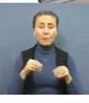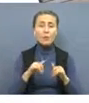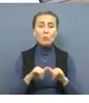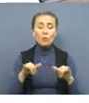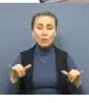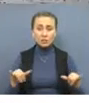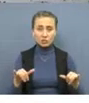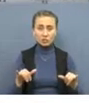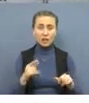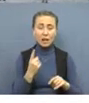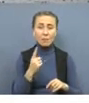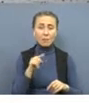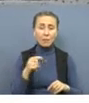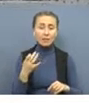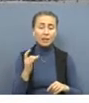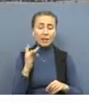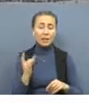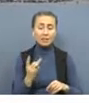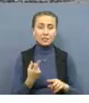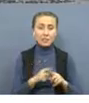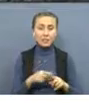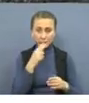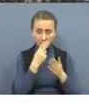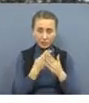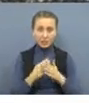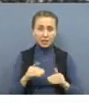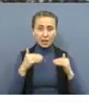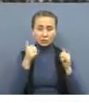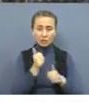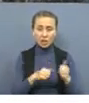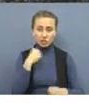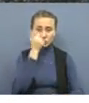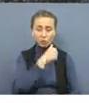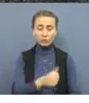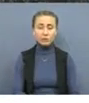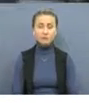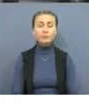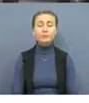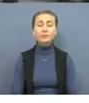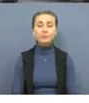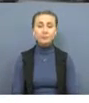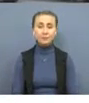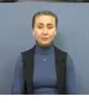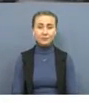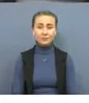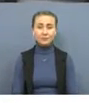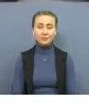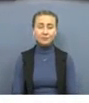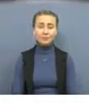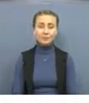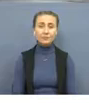увеличились почти в 1,5. И этот показатель растет ежегодно. Зарина Дюсикеева, Айжан Актаева, Василий Вережников, Кокши